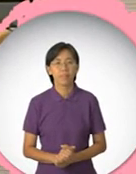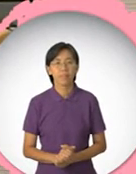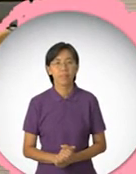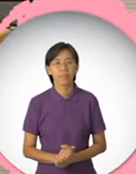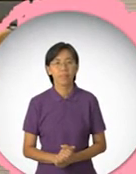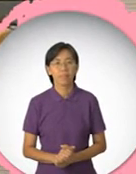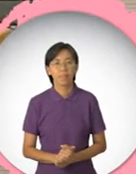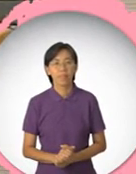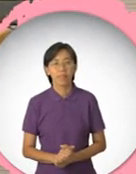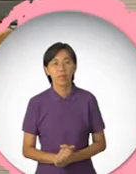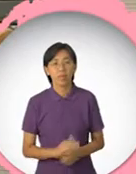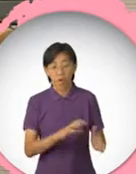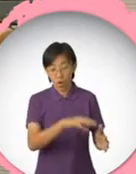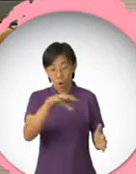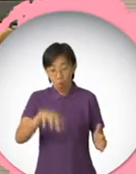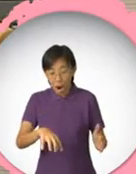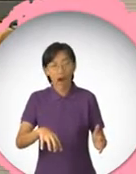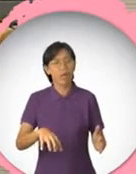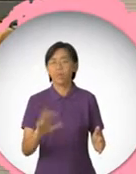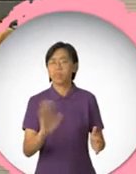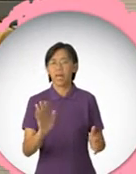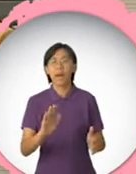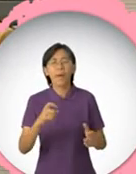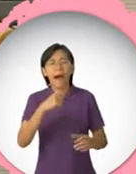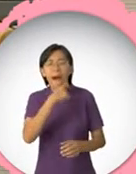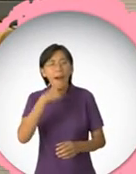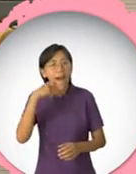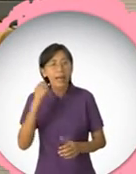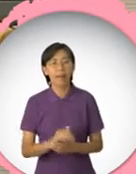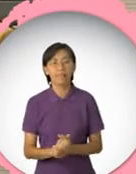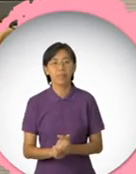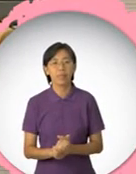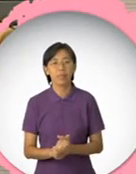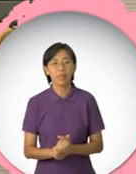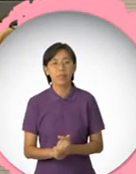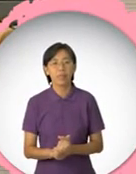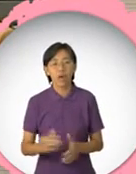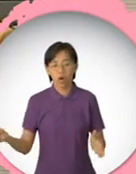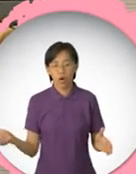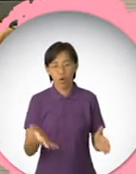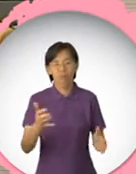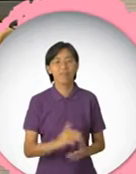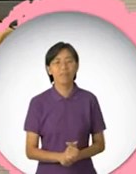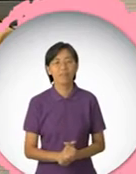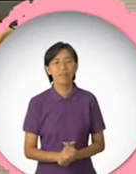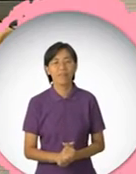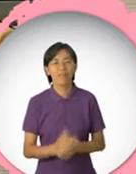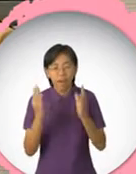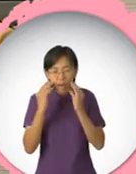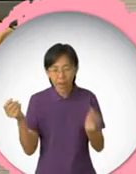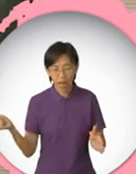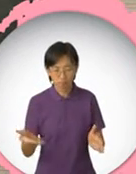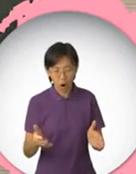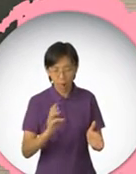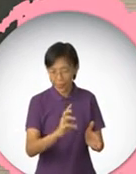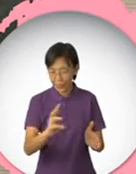ตัวก้อนโดเนี่ยลงไปมันจะทำให้ก้อนโดที่ได้แห้งเกินไปนะคะแล้วก็หยิบขึ้นมาค่ะแล้วเราก็โรยลงไปค่ะให้เป็นฝุ่นๆนะคะ